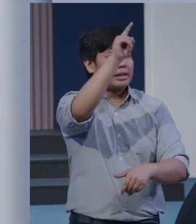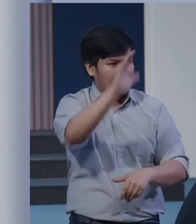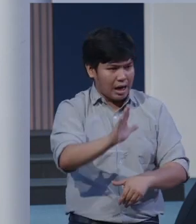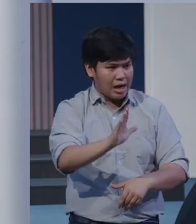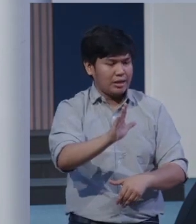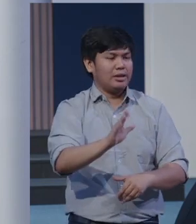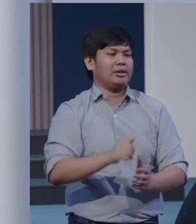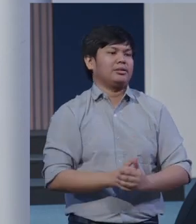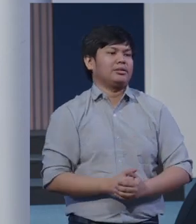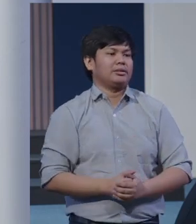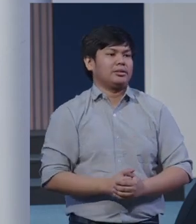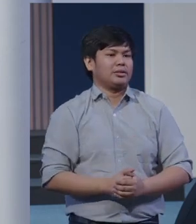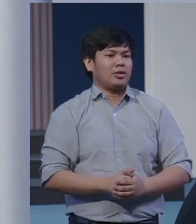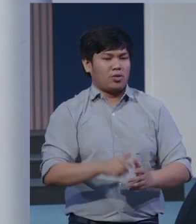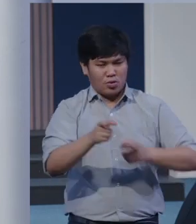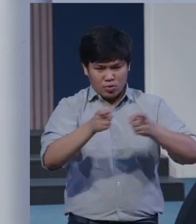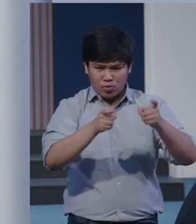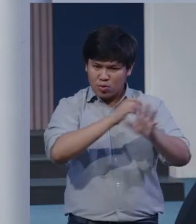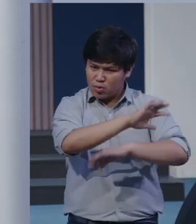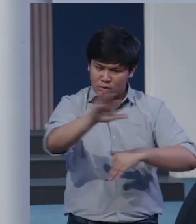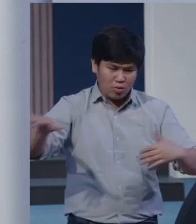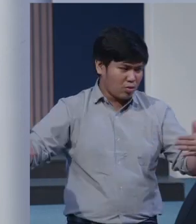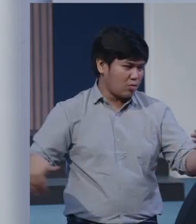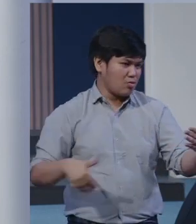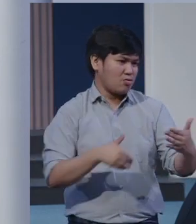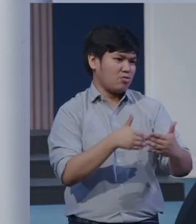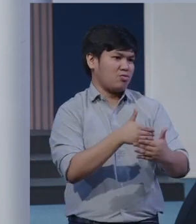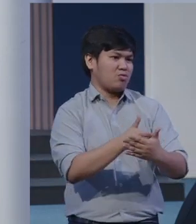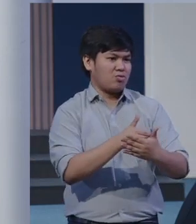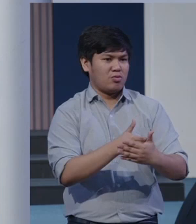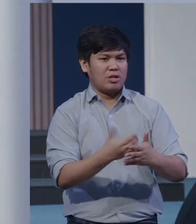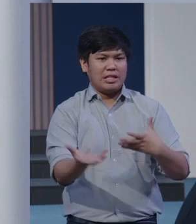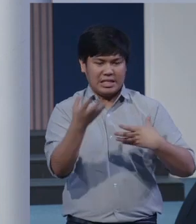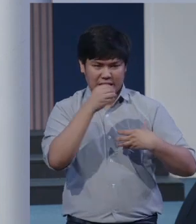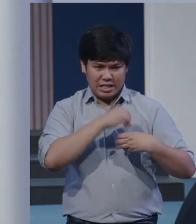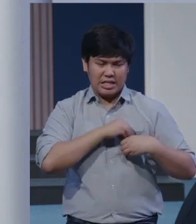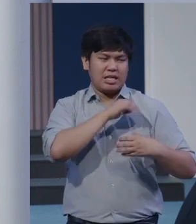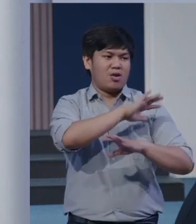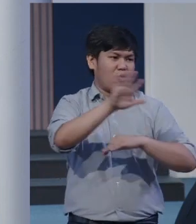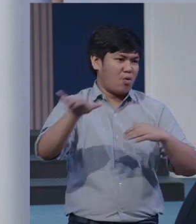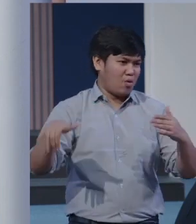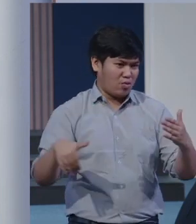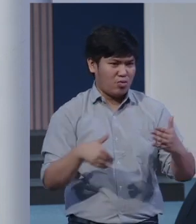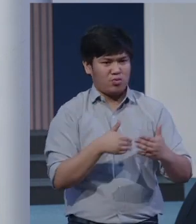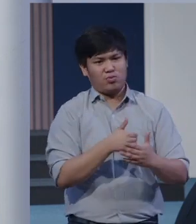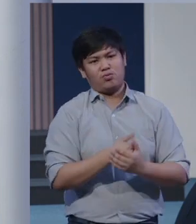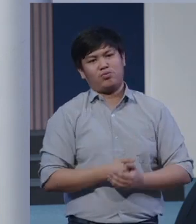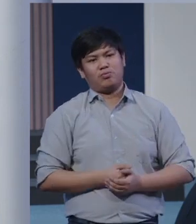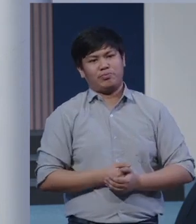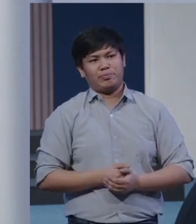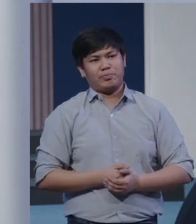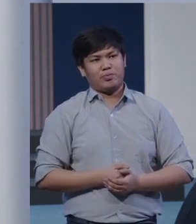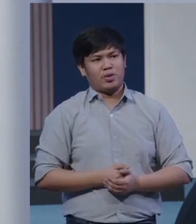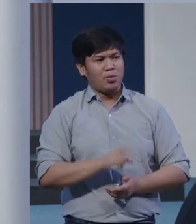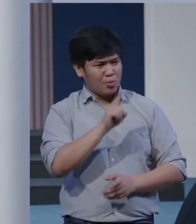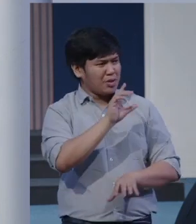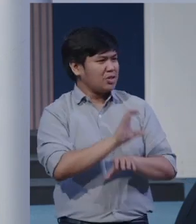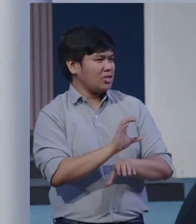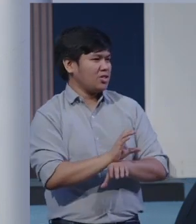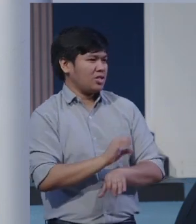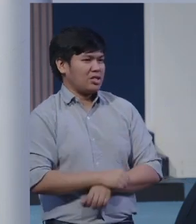of all Who is over all and through all and in all tayo ay kabahagi ng isa't